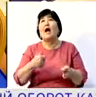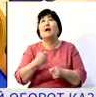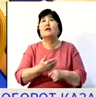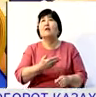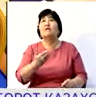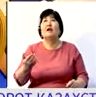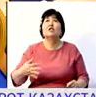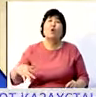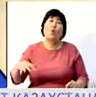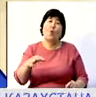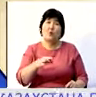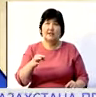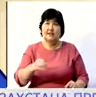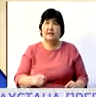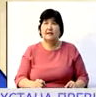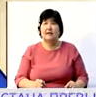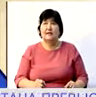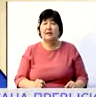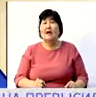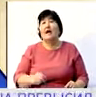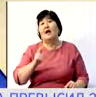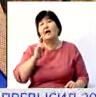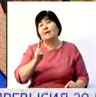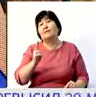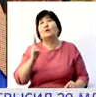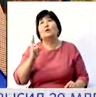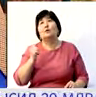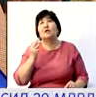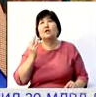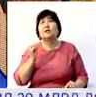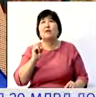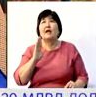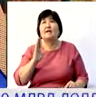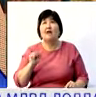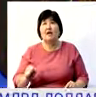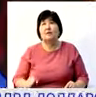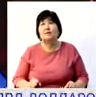вашей области Кырымбек Ильича Кушербаева. Алина Параджан,